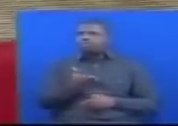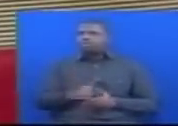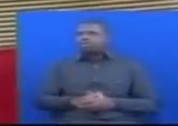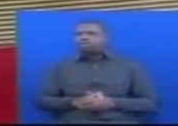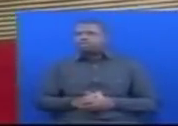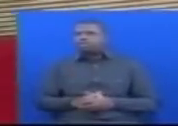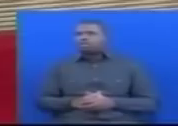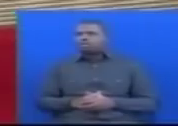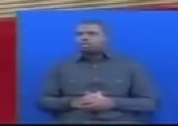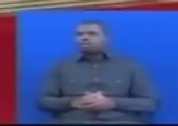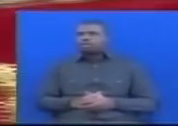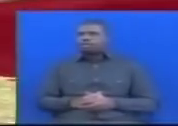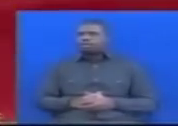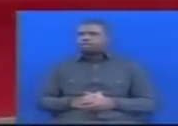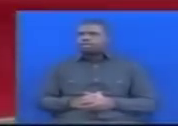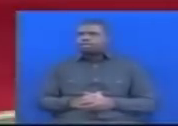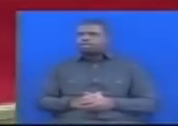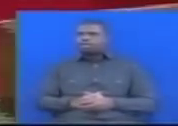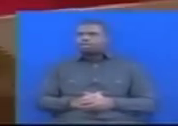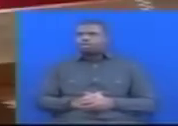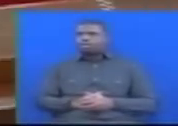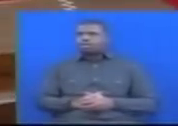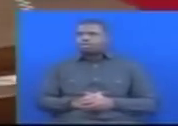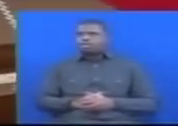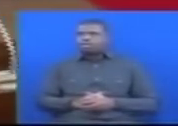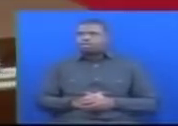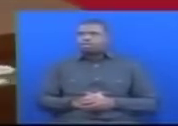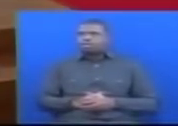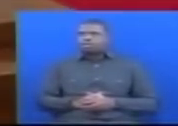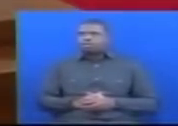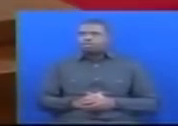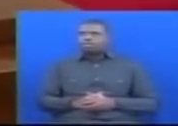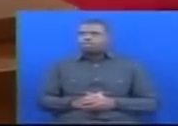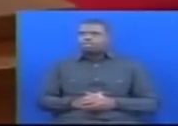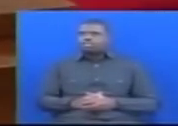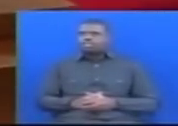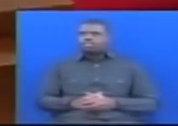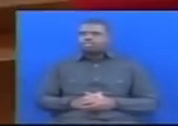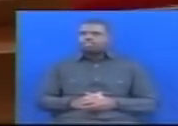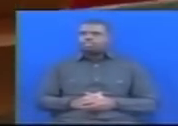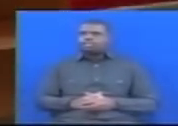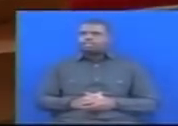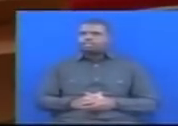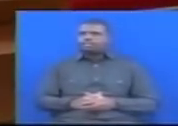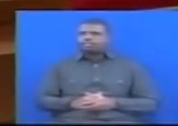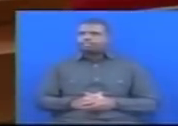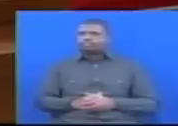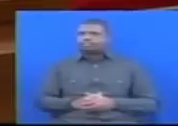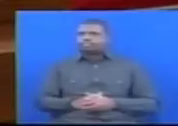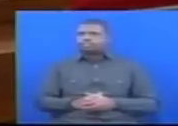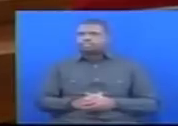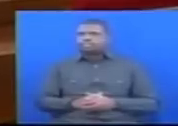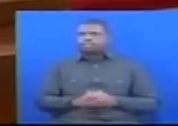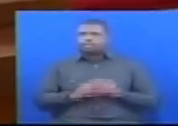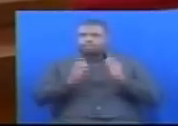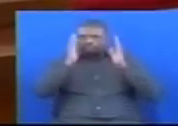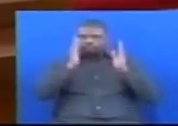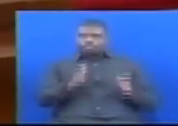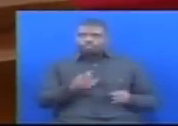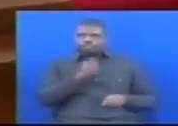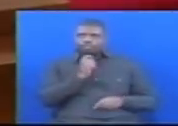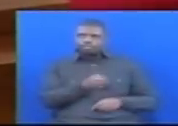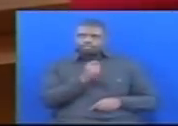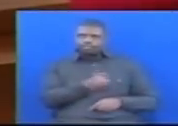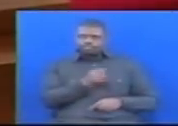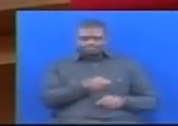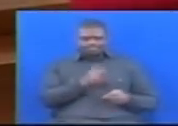kwa kiasi gani? Naibu Waziri kutoka Viwanda na Biashara, Mhandisi Stella Manyanya, anajibu. Mheshimiwa Spika, kwa